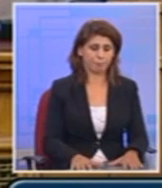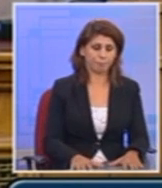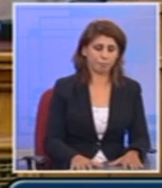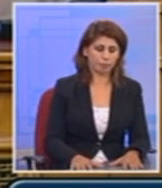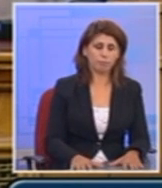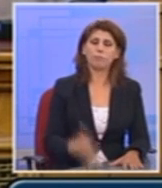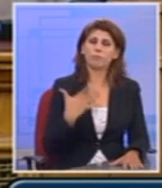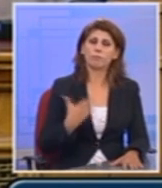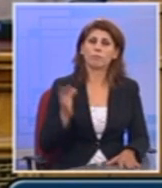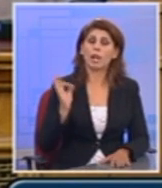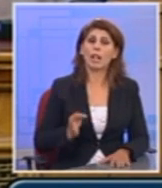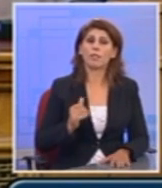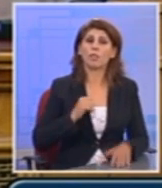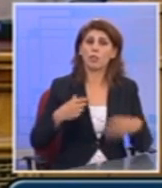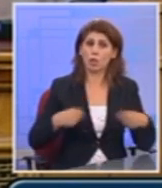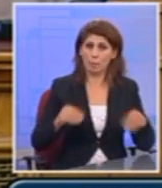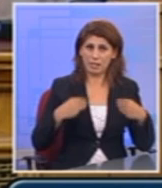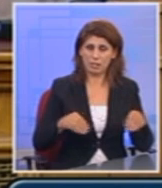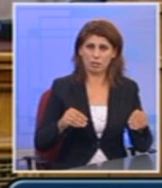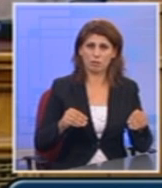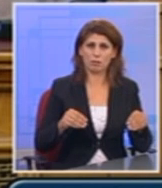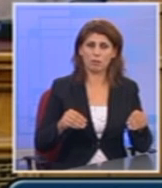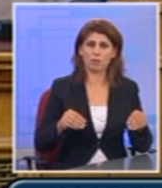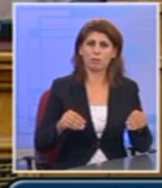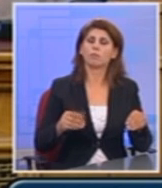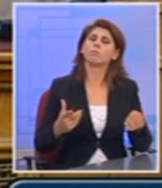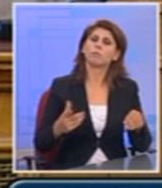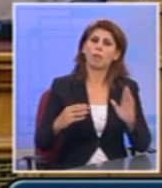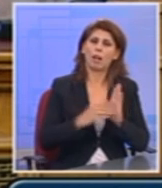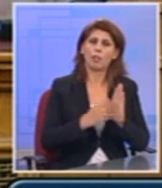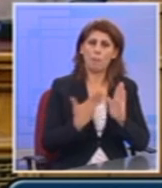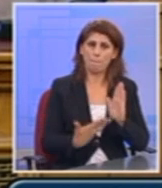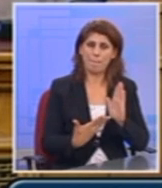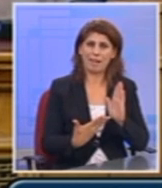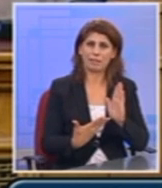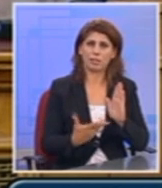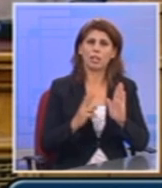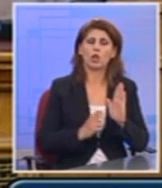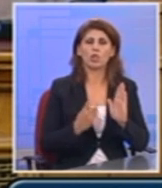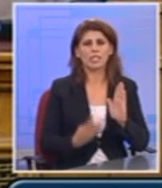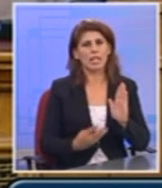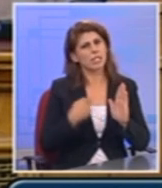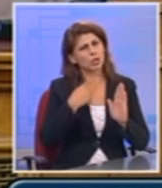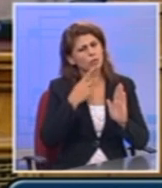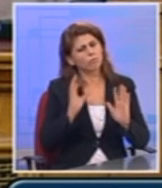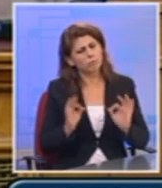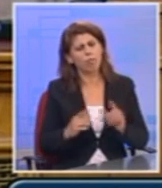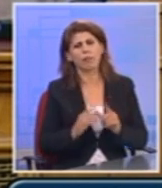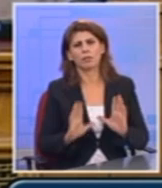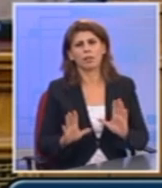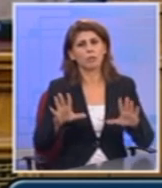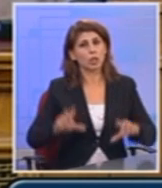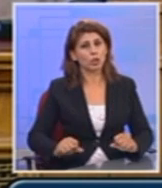έχουμε κάθε φορά ιδιωτικοποίησης μεταξύ άλλων τα άρθρα 5 και 24 αναφέρομαι ενδεικτικά που